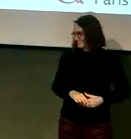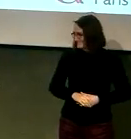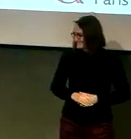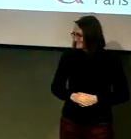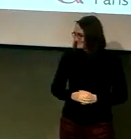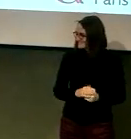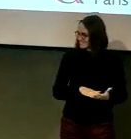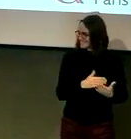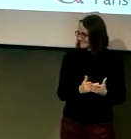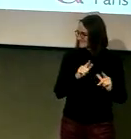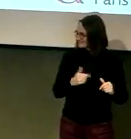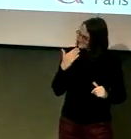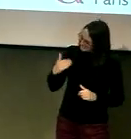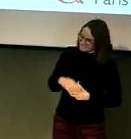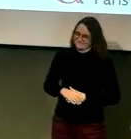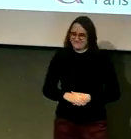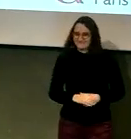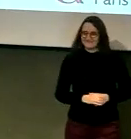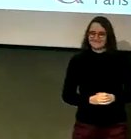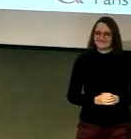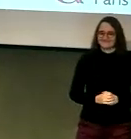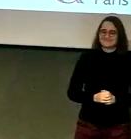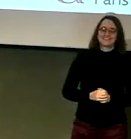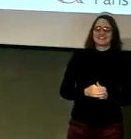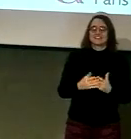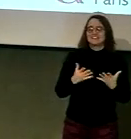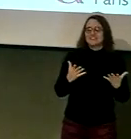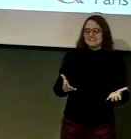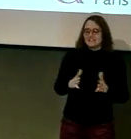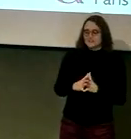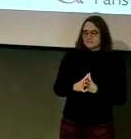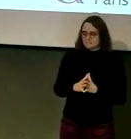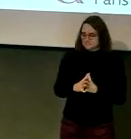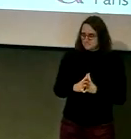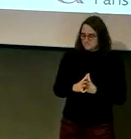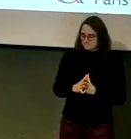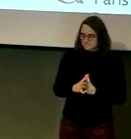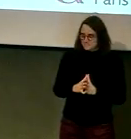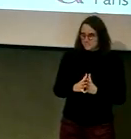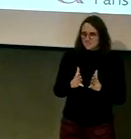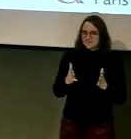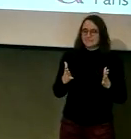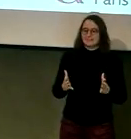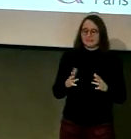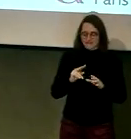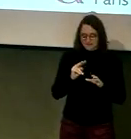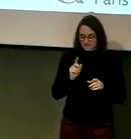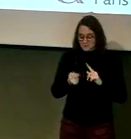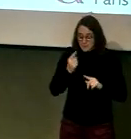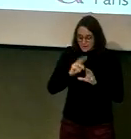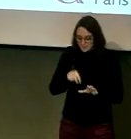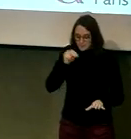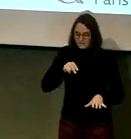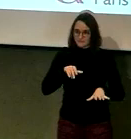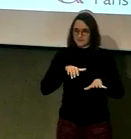d'avoir des professionnels comme vous. Donc, l'approche systémique, elle est super importante